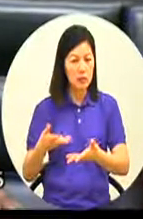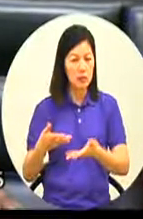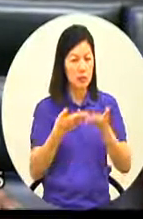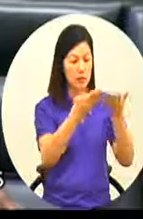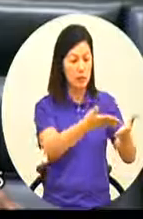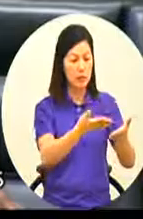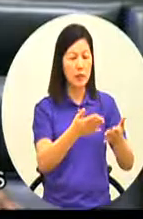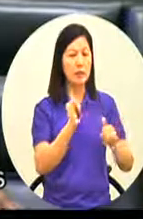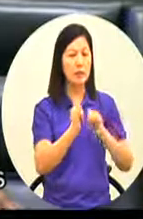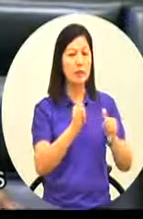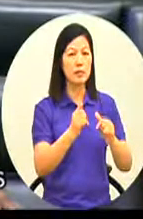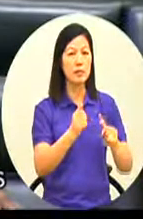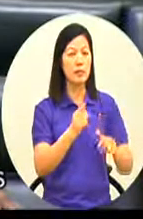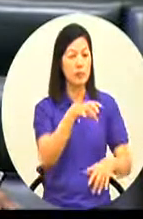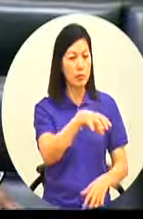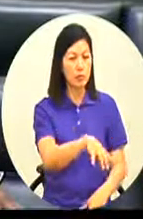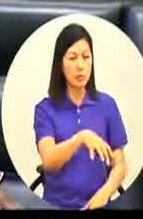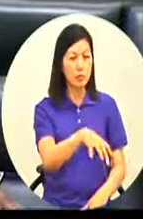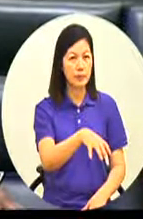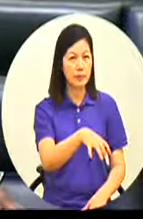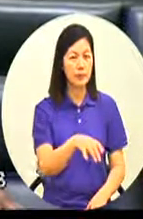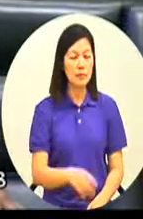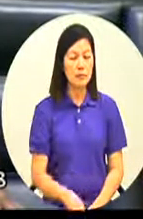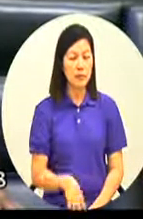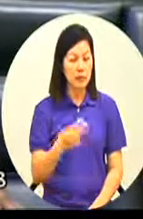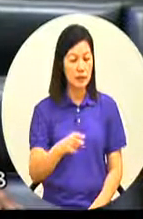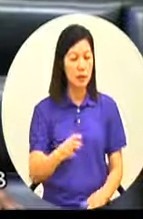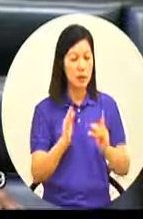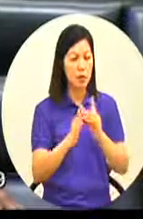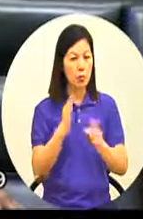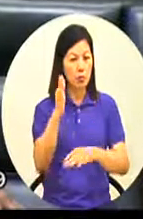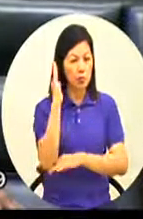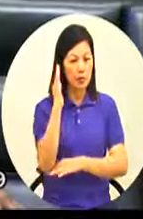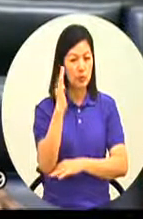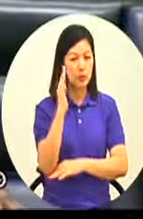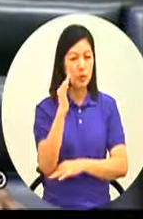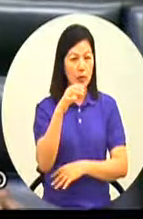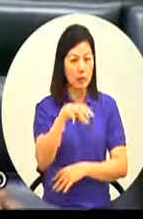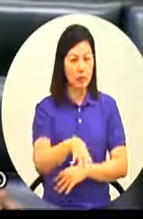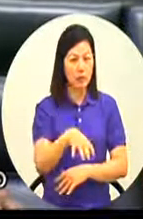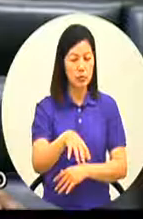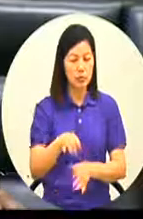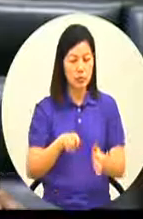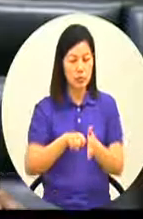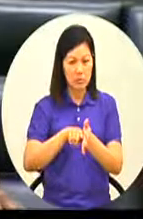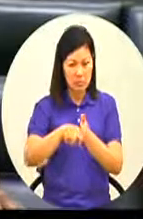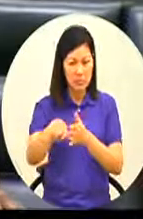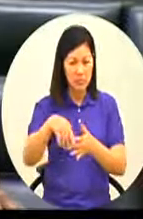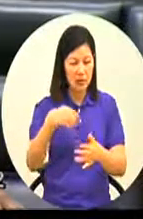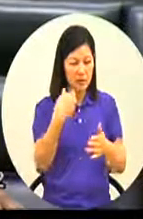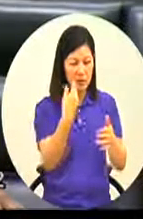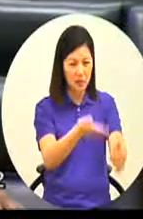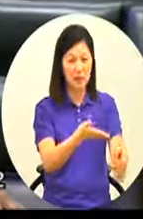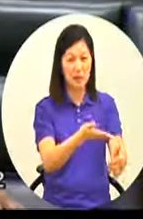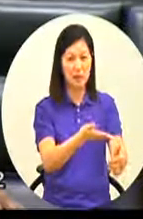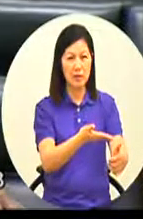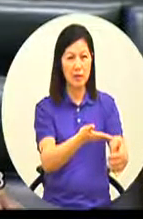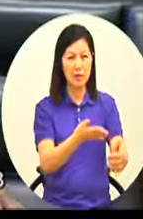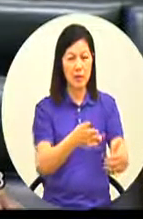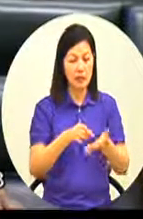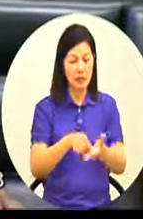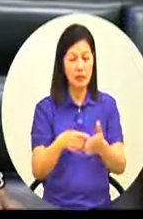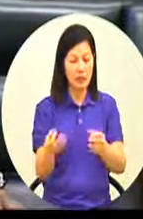是社会局，是不是在他的户政当中就不要给直接给他拒绝，不要让他轻轻剥